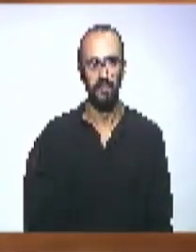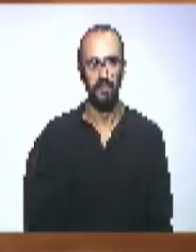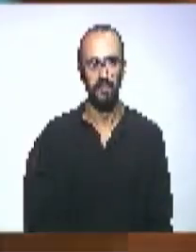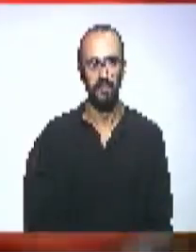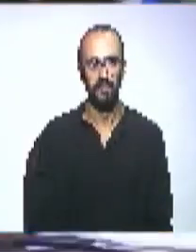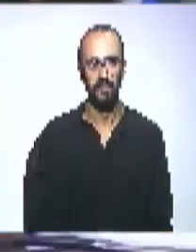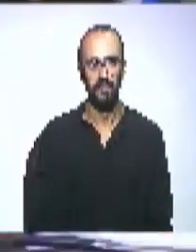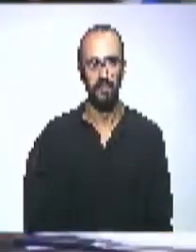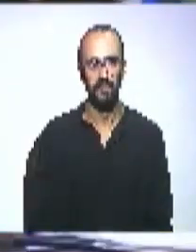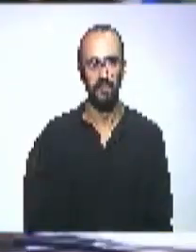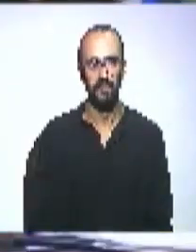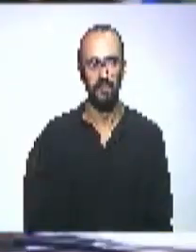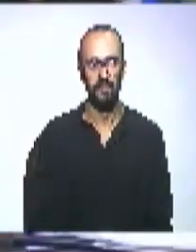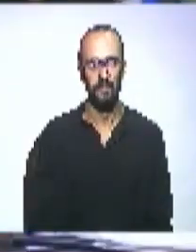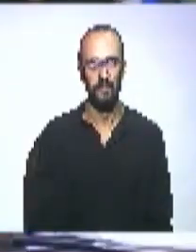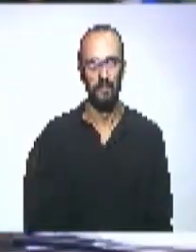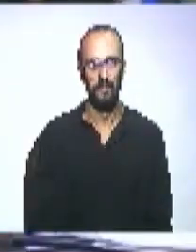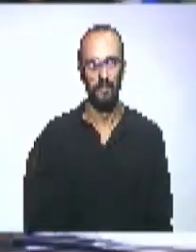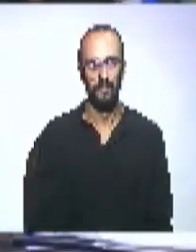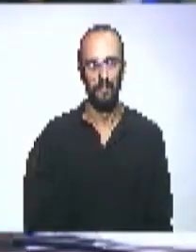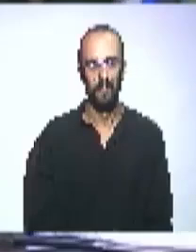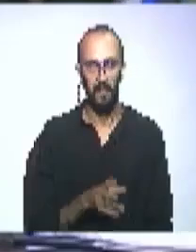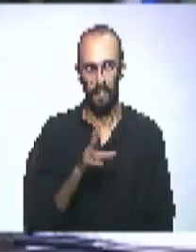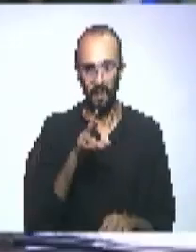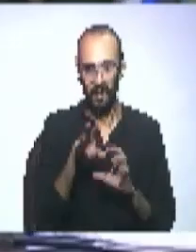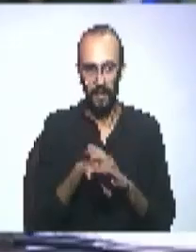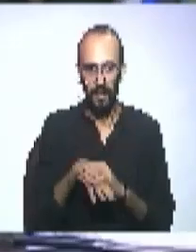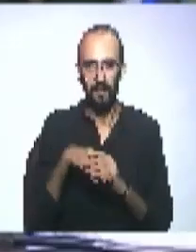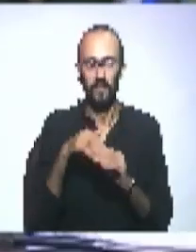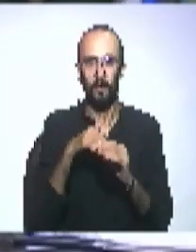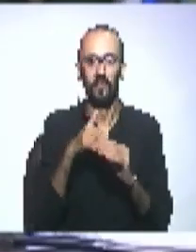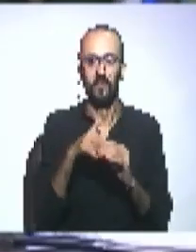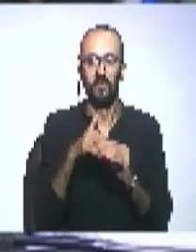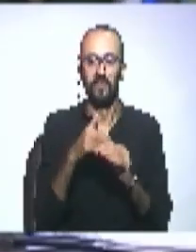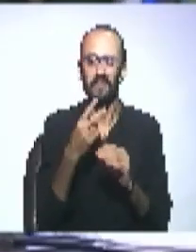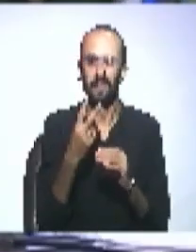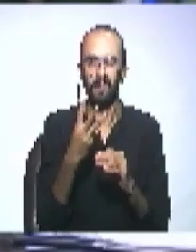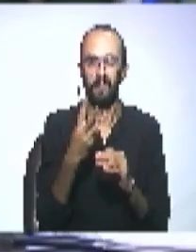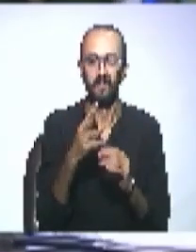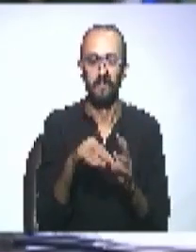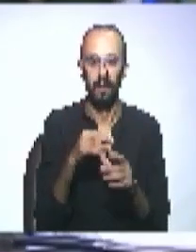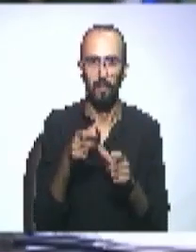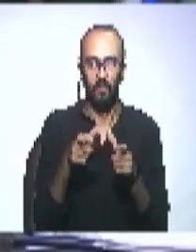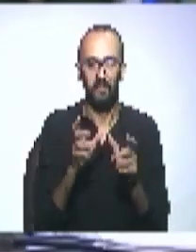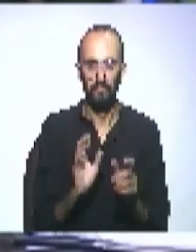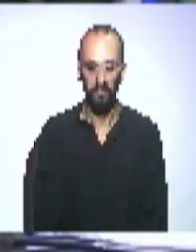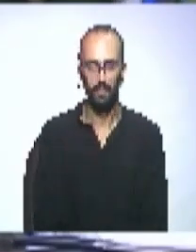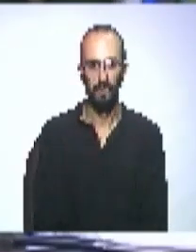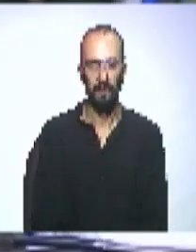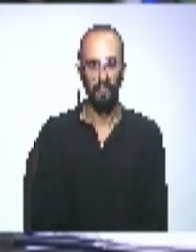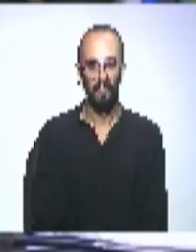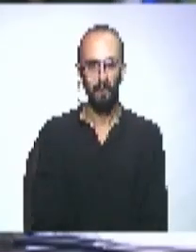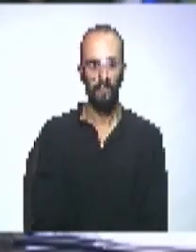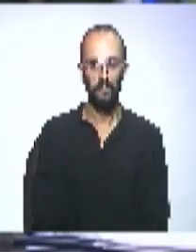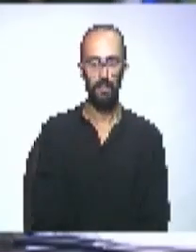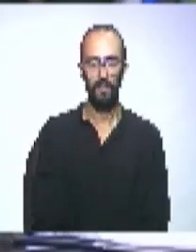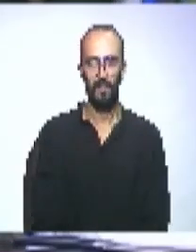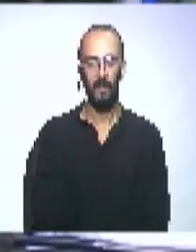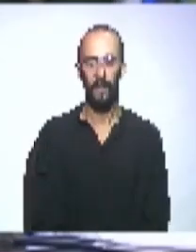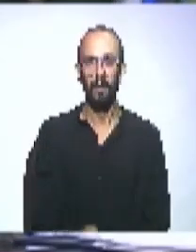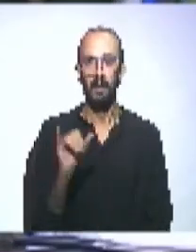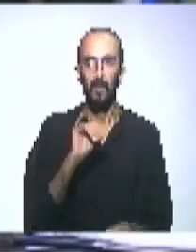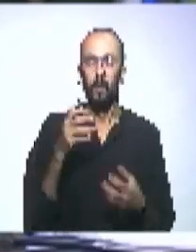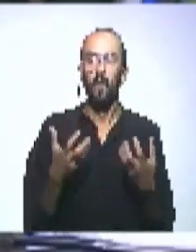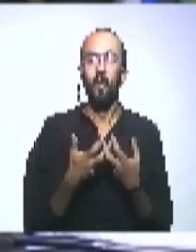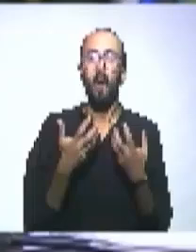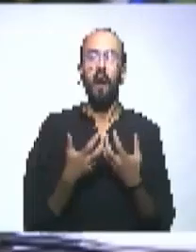جميل. هنعمل بيهم بس سندوتشين ثلاثه همبرجر، نروق بيهم الكلام. حلو قوي. مهم ان احنا نستخدم الخضار في